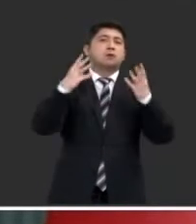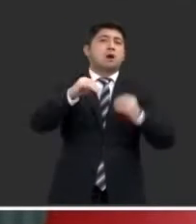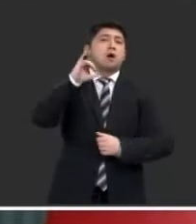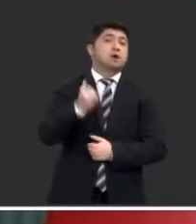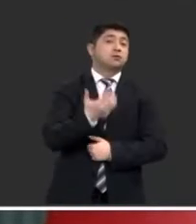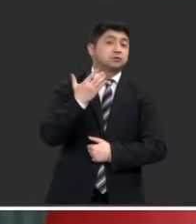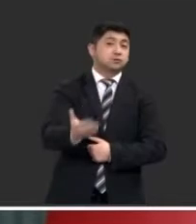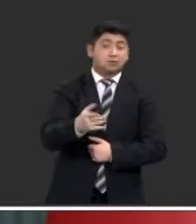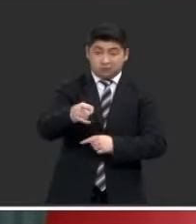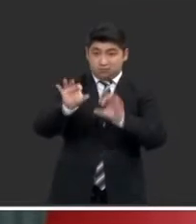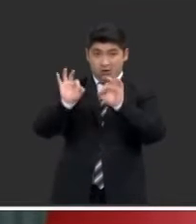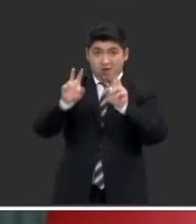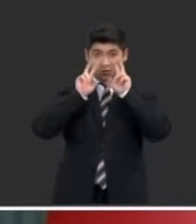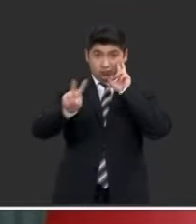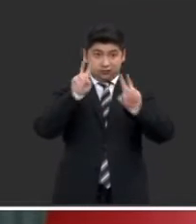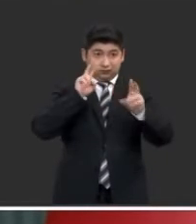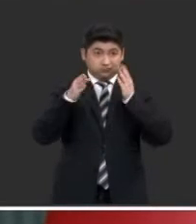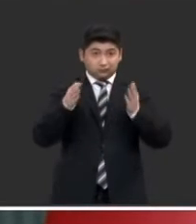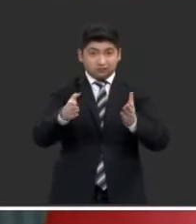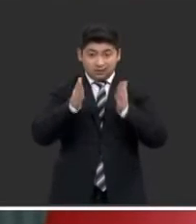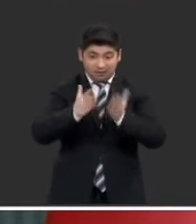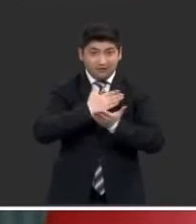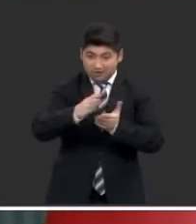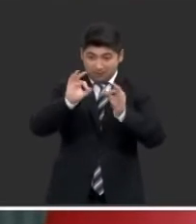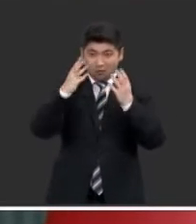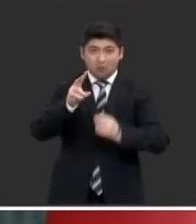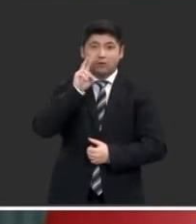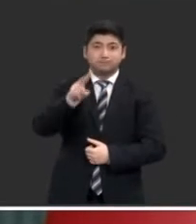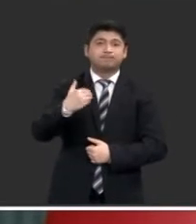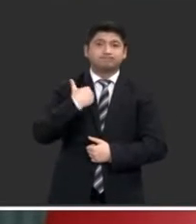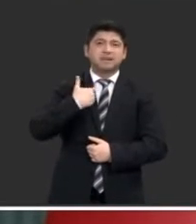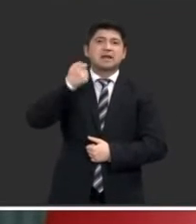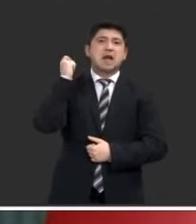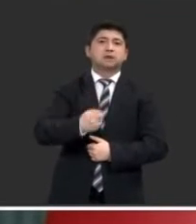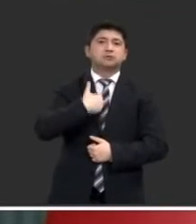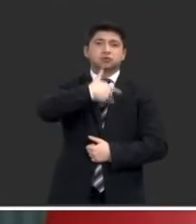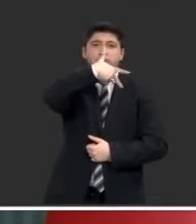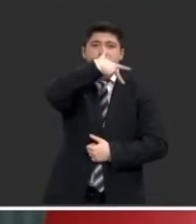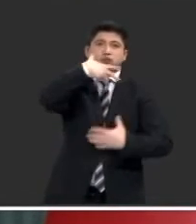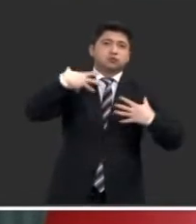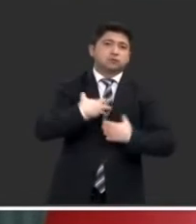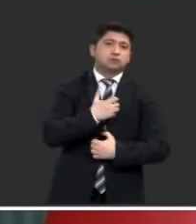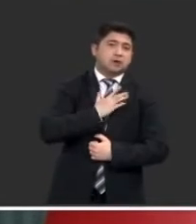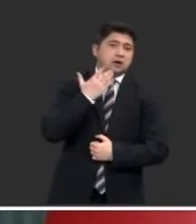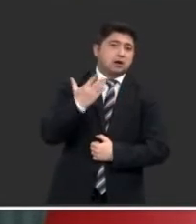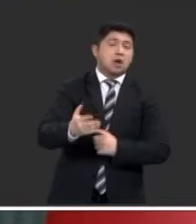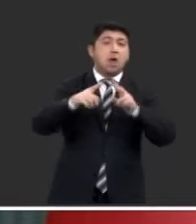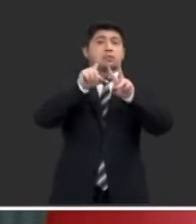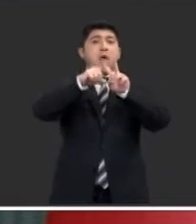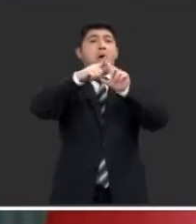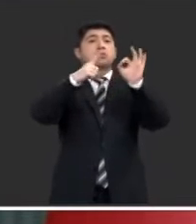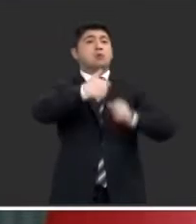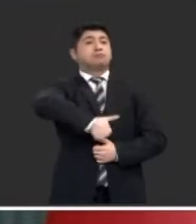böyle bir tablonun ortaya çıkmasından dolayı gerçekten üzüntülüyüz NATO